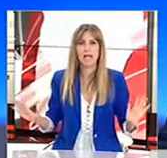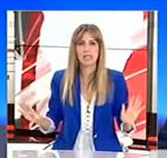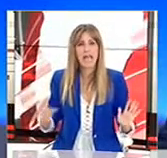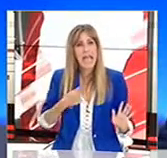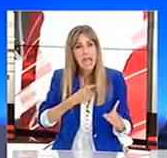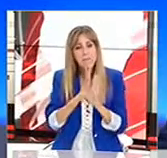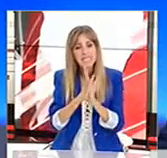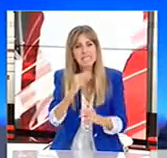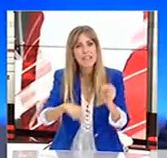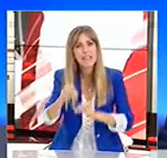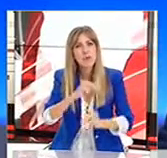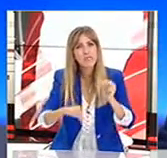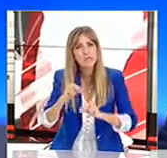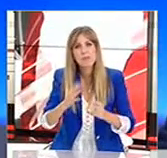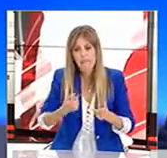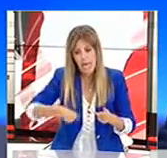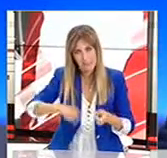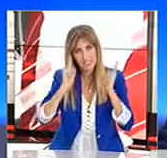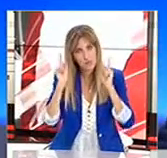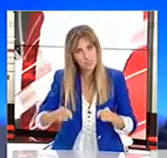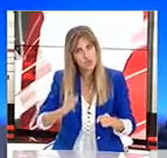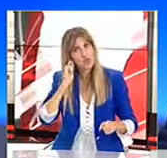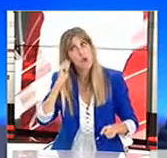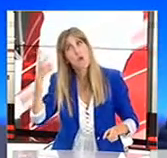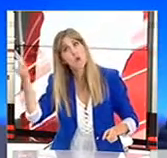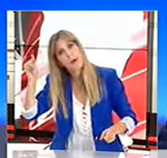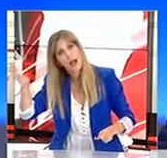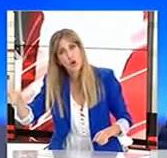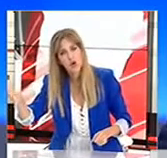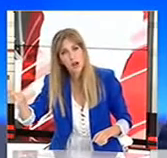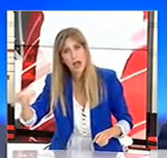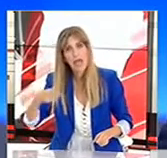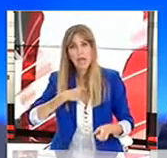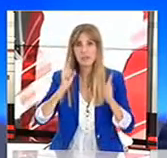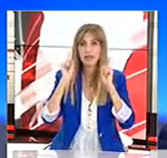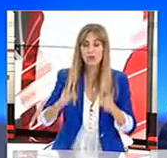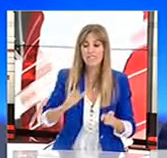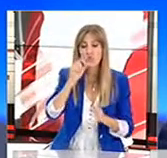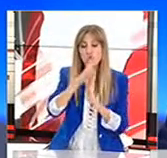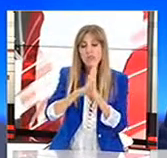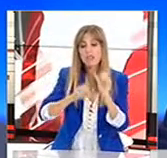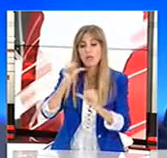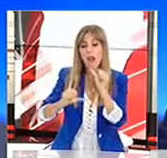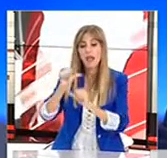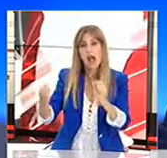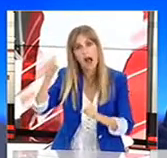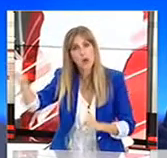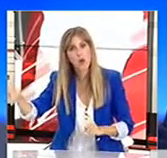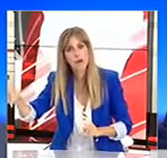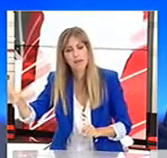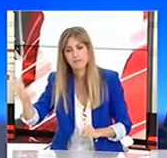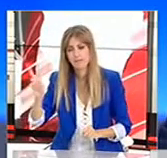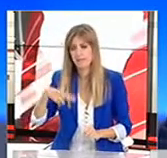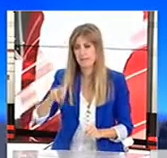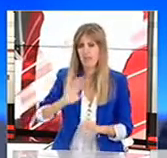θα ολοκληρώσει τα συμφωνηθέντα μια γειτονική χώρα. Οι γείτονές